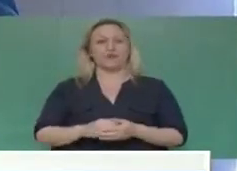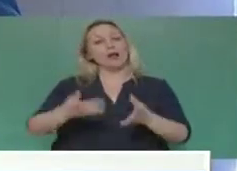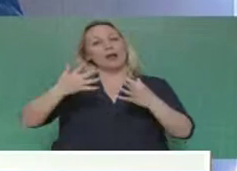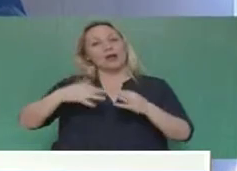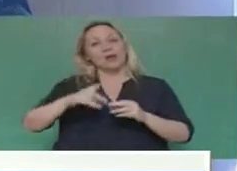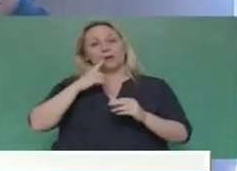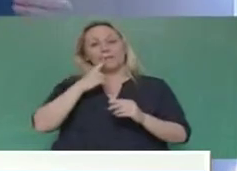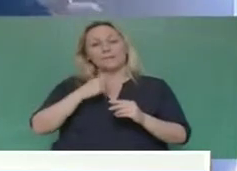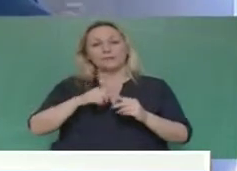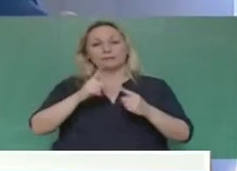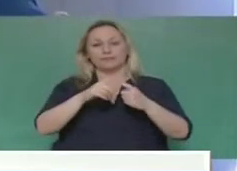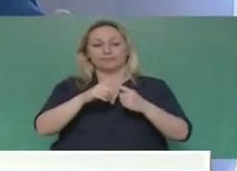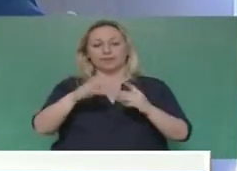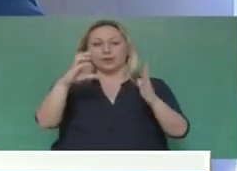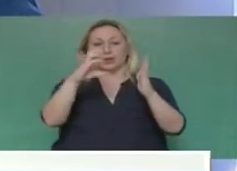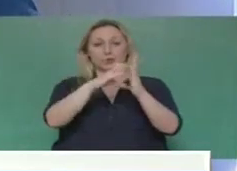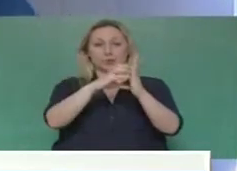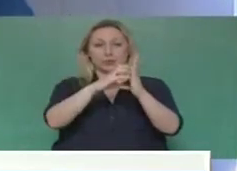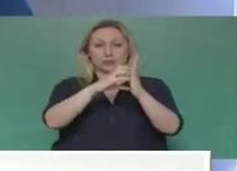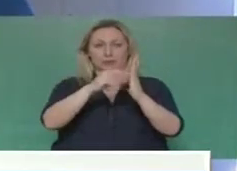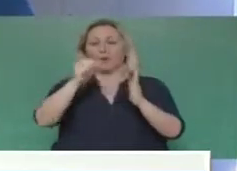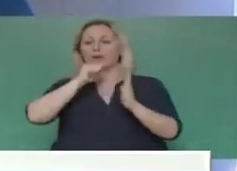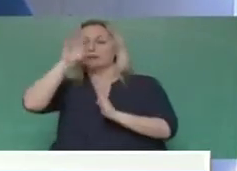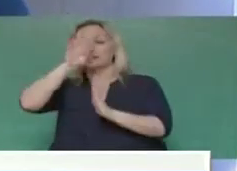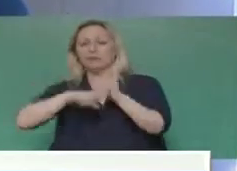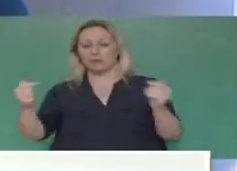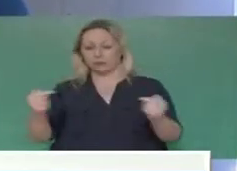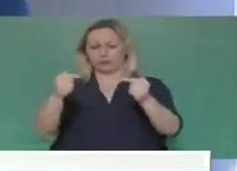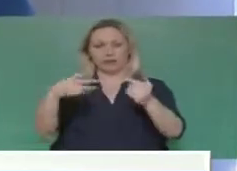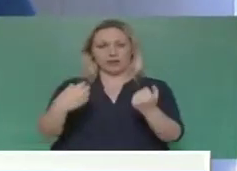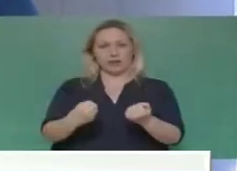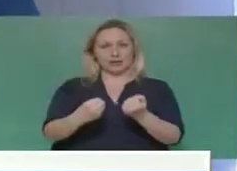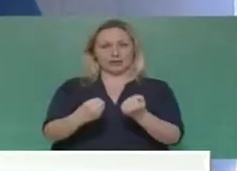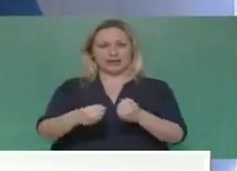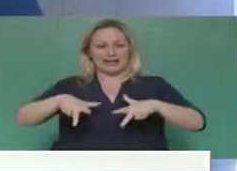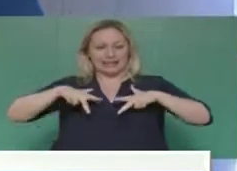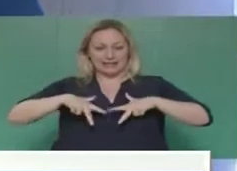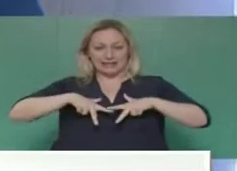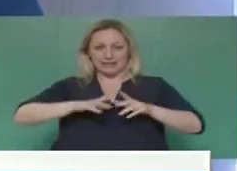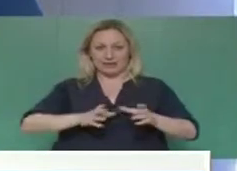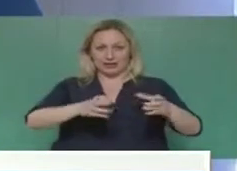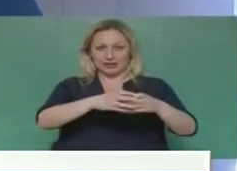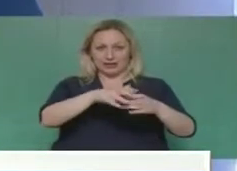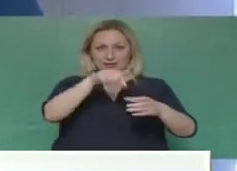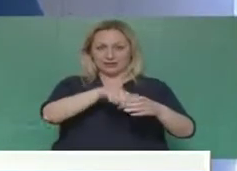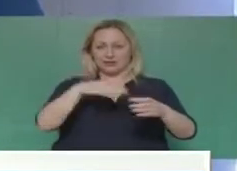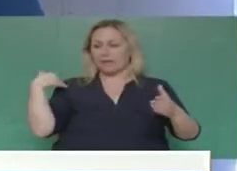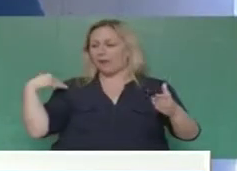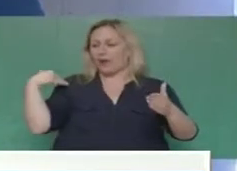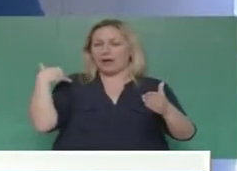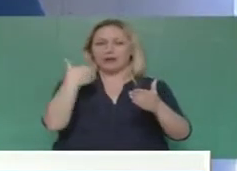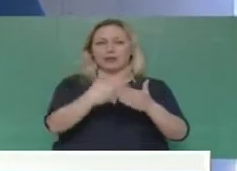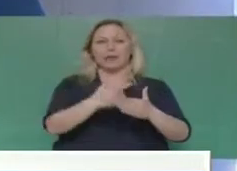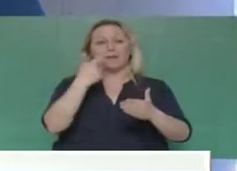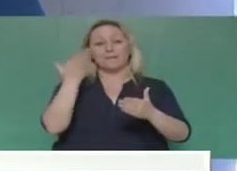Πρώτον, το κείμενο είναι προφανώς αντισταγματικό από μια κυβέρνηση η οποία διατηνόταν ότι θα